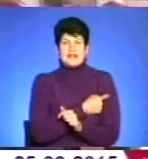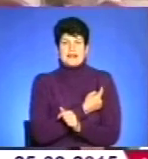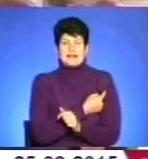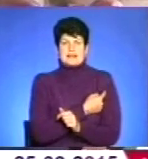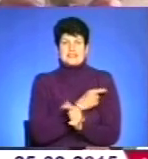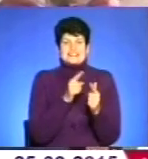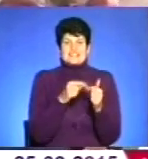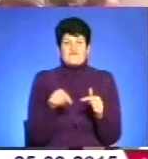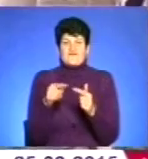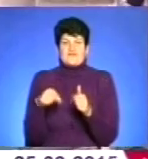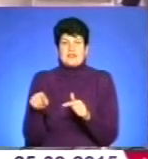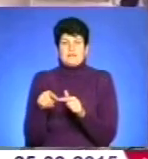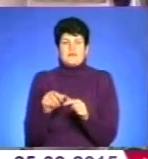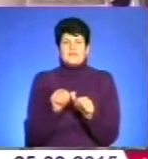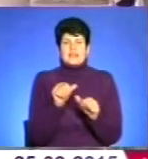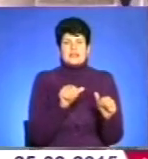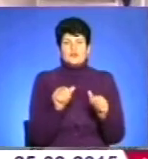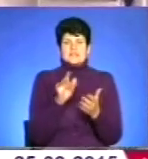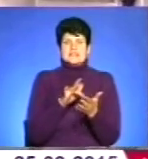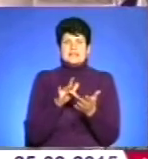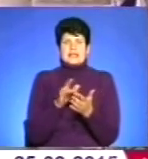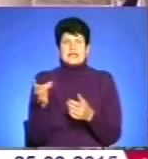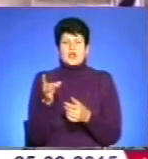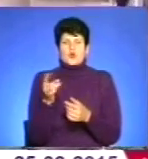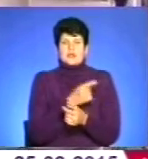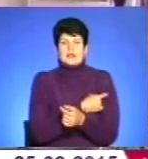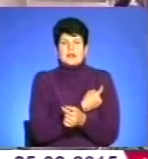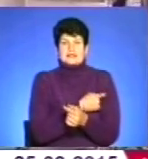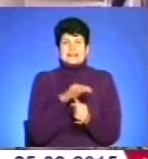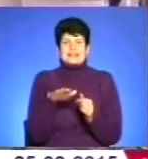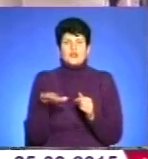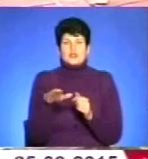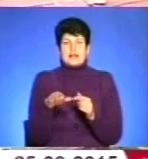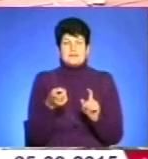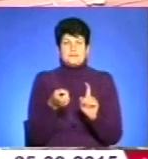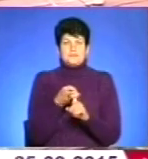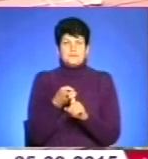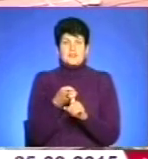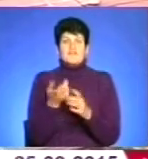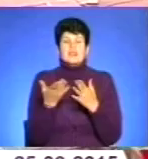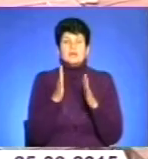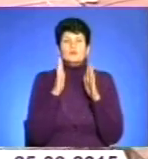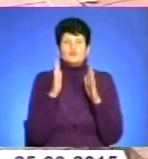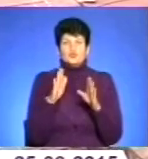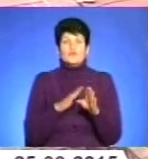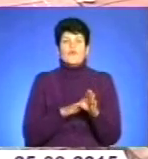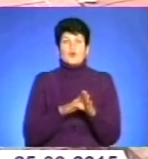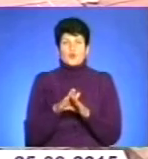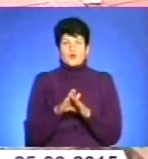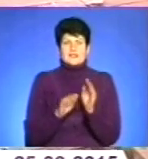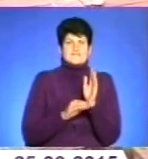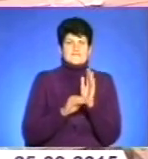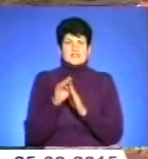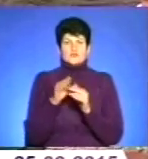з філіями в декількох центральних районних лікарнях за територіальним принципом, в яких будуть виконуватися